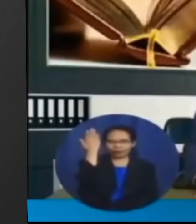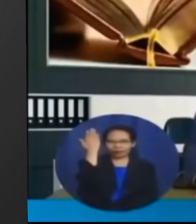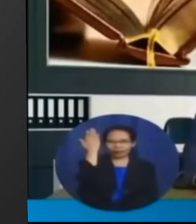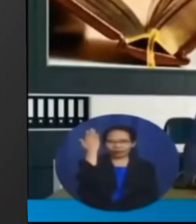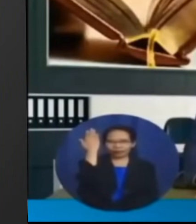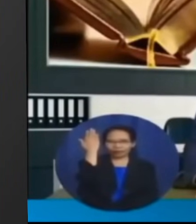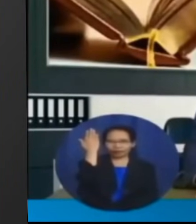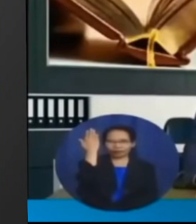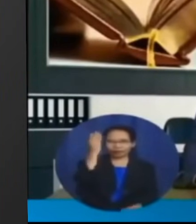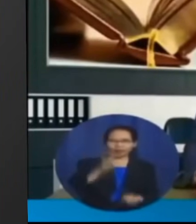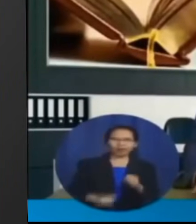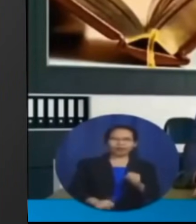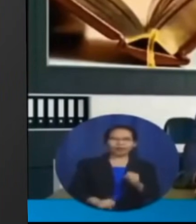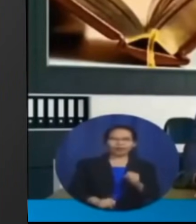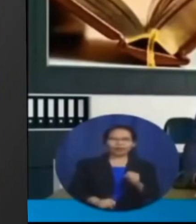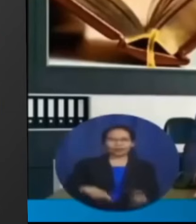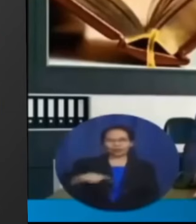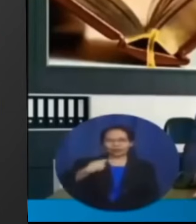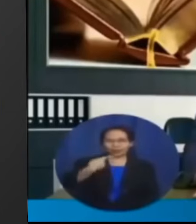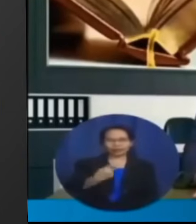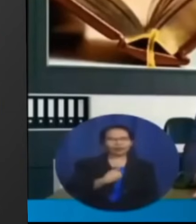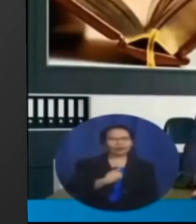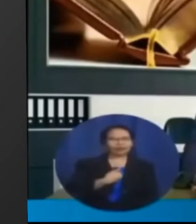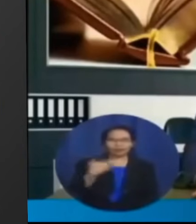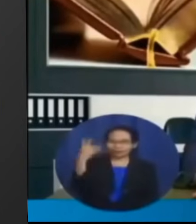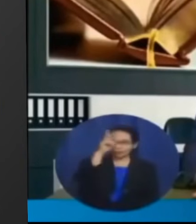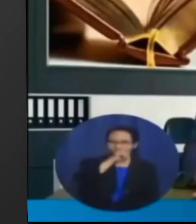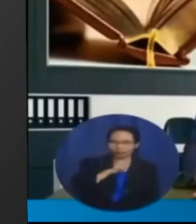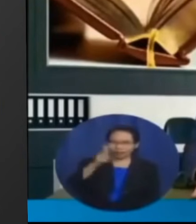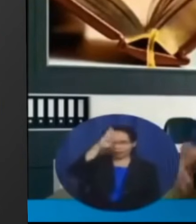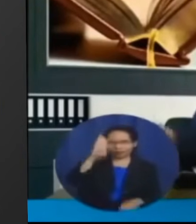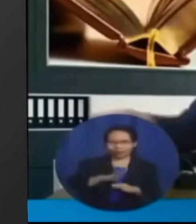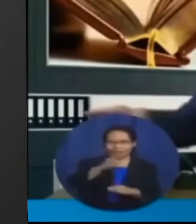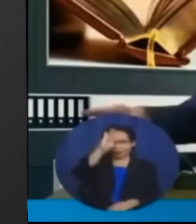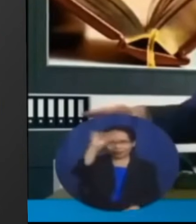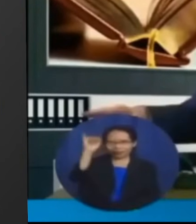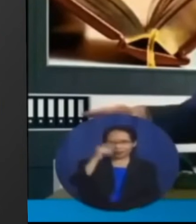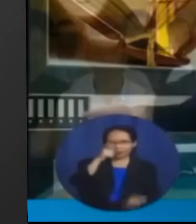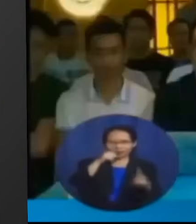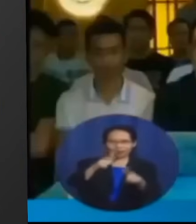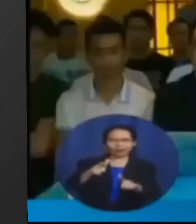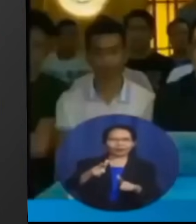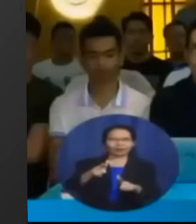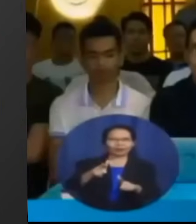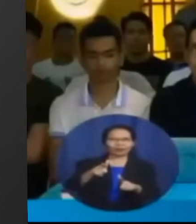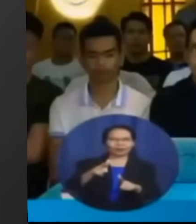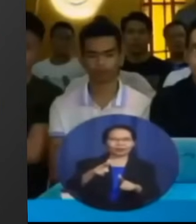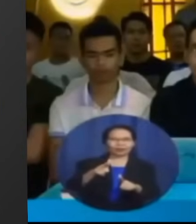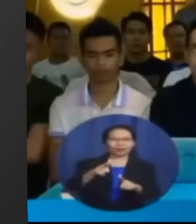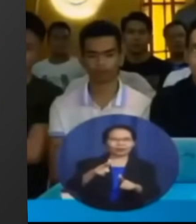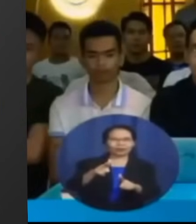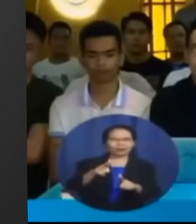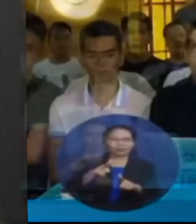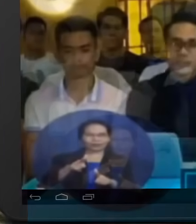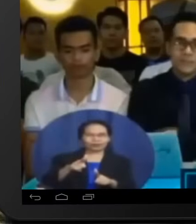Kaya, pagka ako, sasabihin ako, ay, ang pogi naman ni Brother Eli, tinan mo yan, oh. Tinan mo.